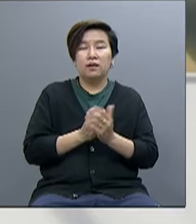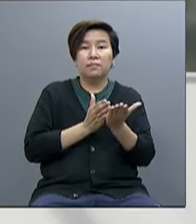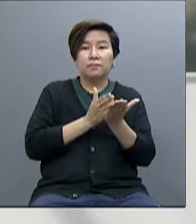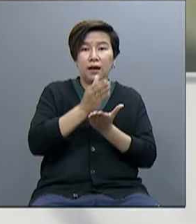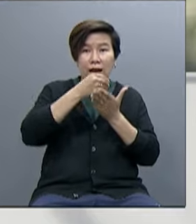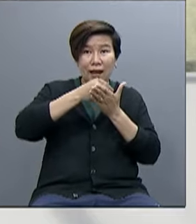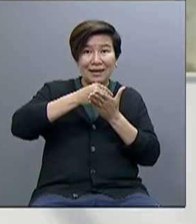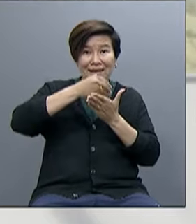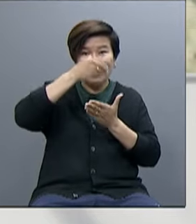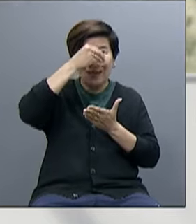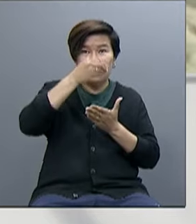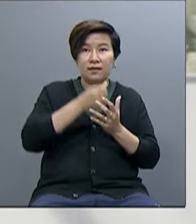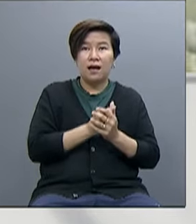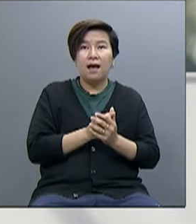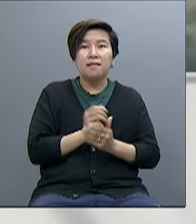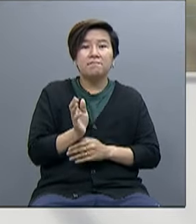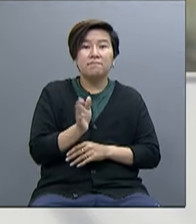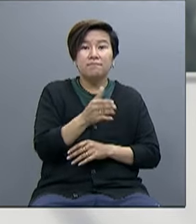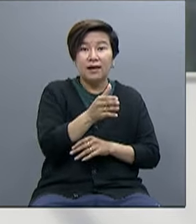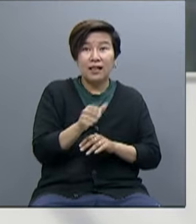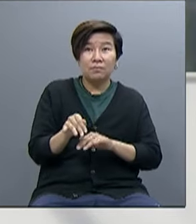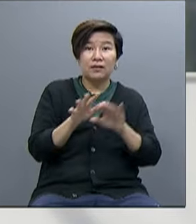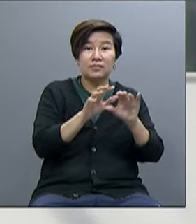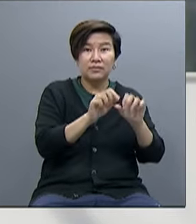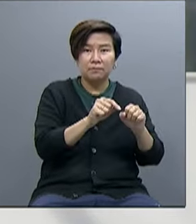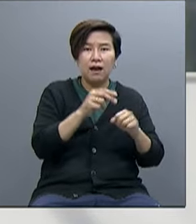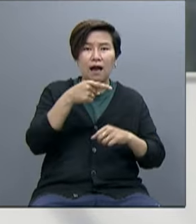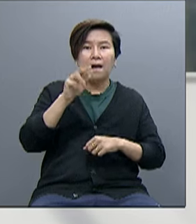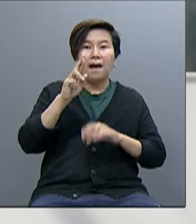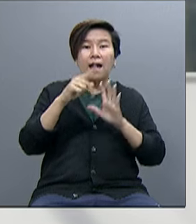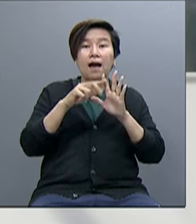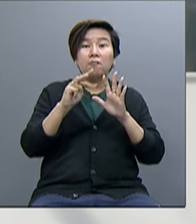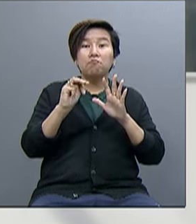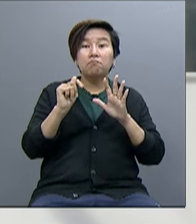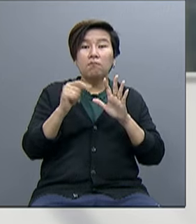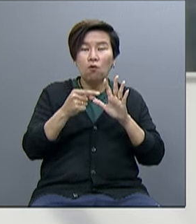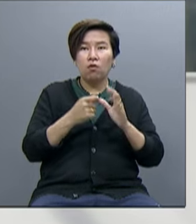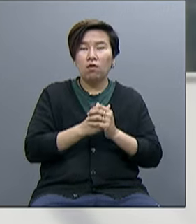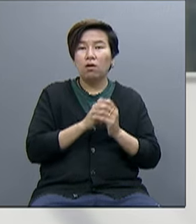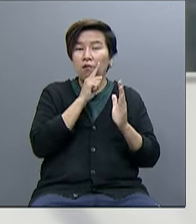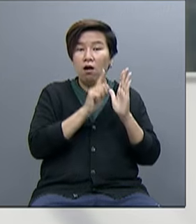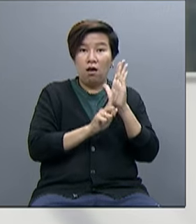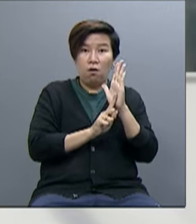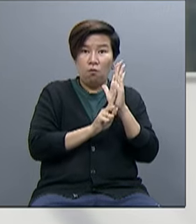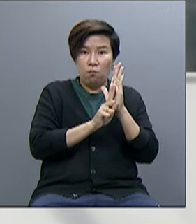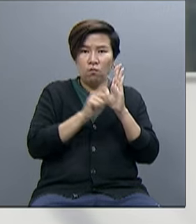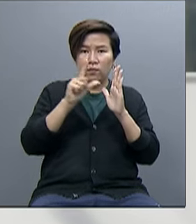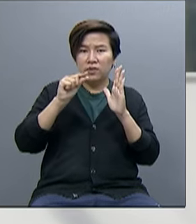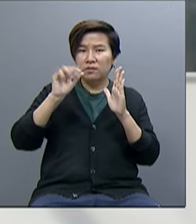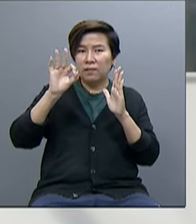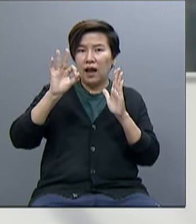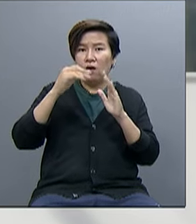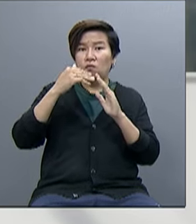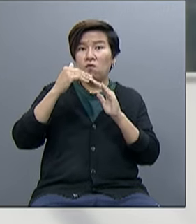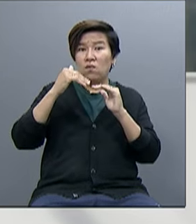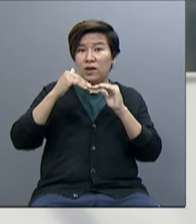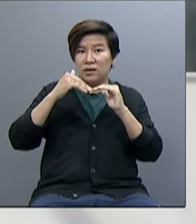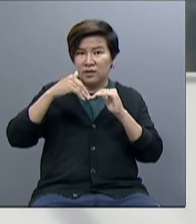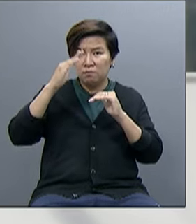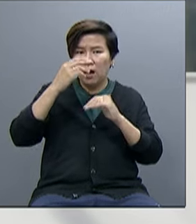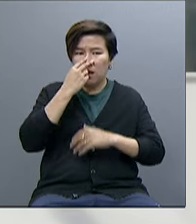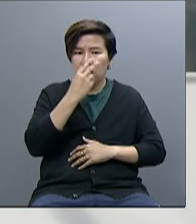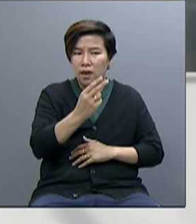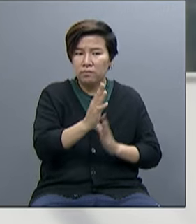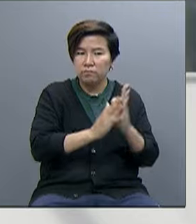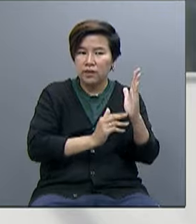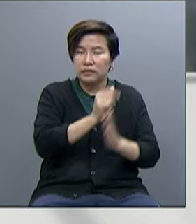เกษตรศาสตร์ค่ะอาจารย์ทรเนี่ยก็บอกว่าถ้าอุณหภูมิในน้ำทะเลเกิน 29องศาเนี่ยจะเริ่มเห็นปรากฏการณ์ปะการัง